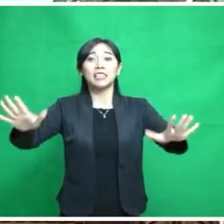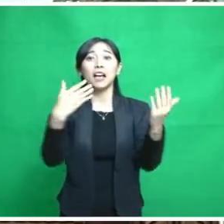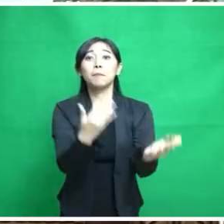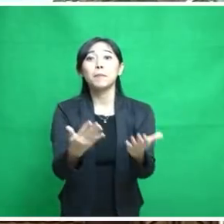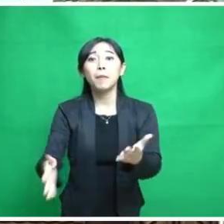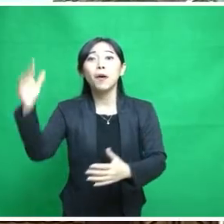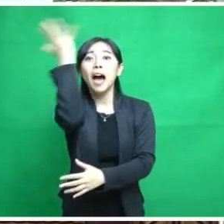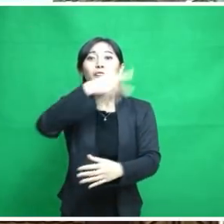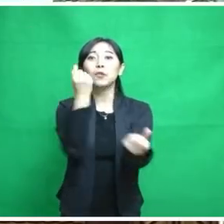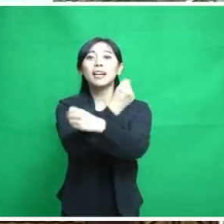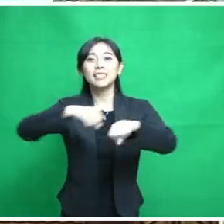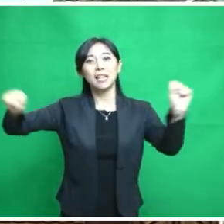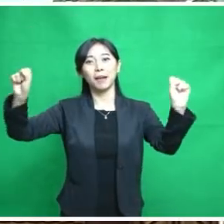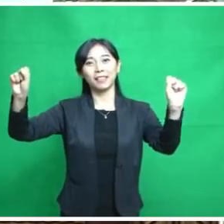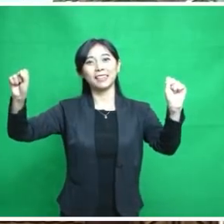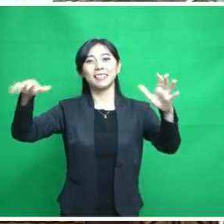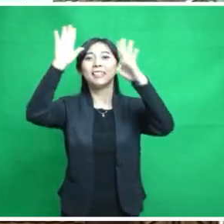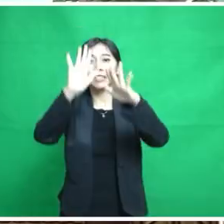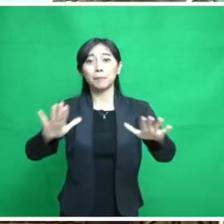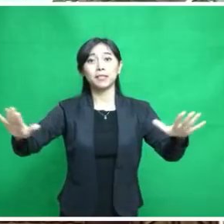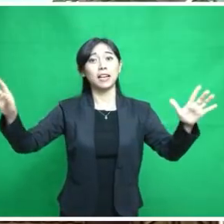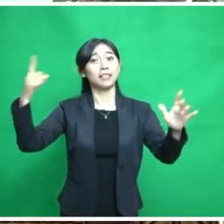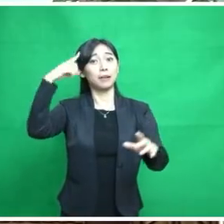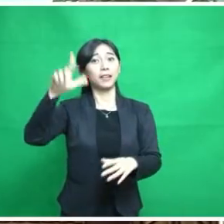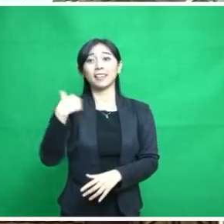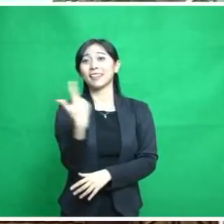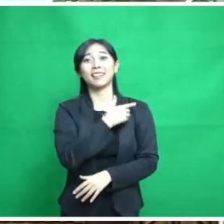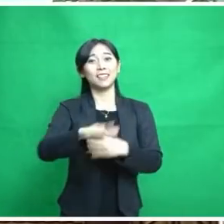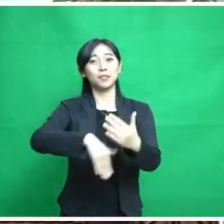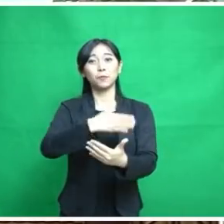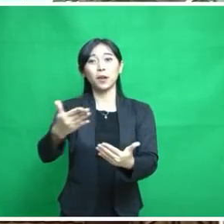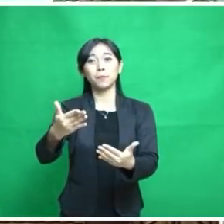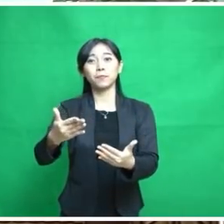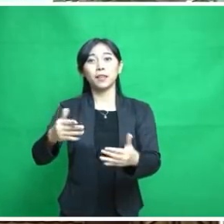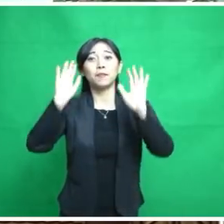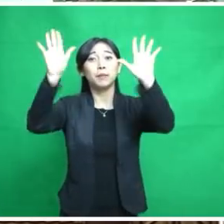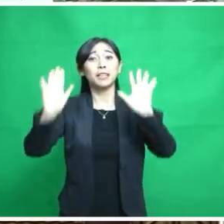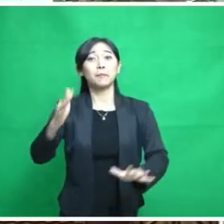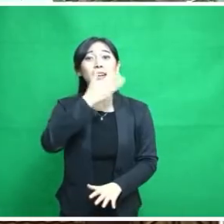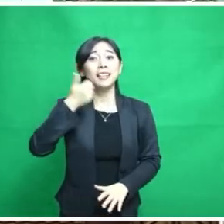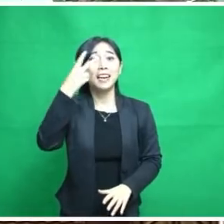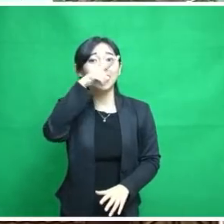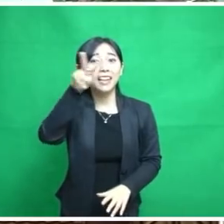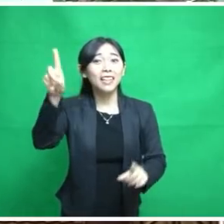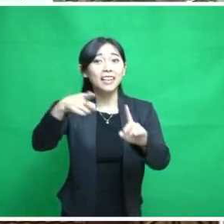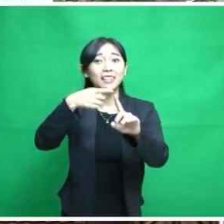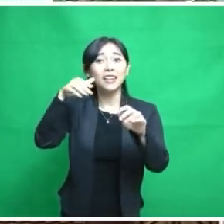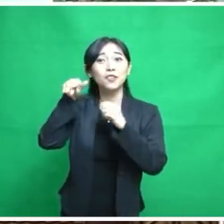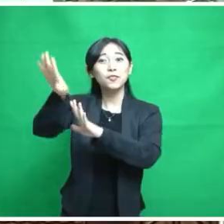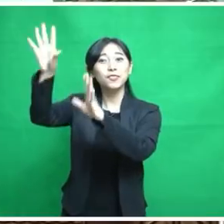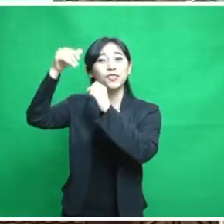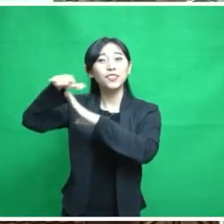hadirkan anugerah keselamatan dan damai sejahtera bagi kita semua. Betapa indahnya kelihatan dari puncak